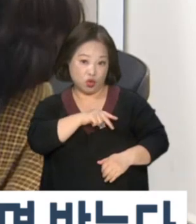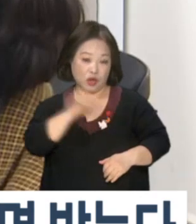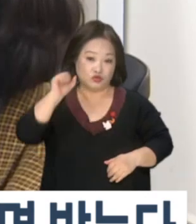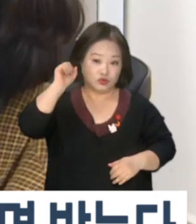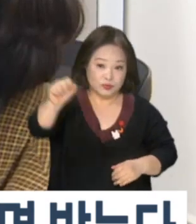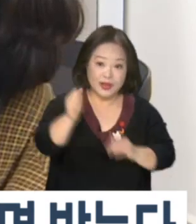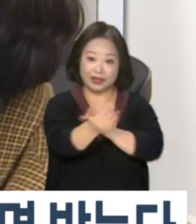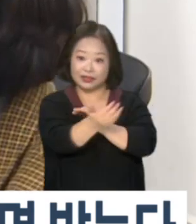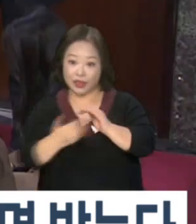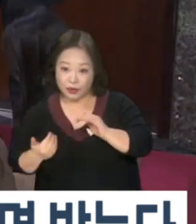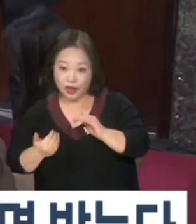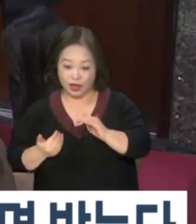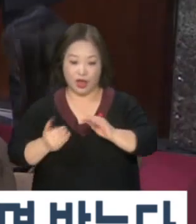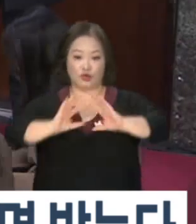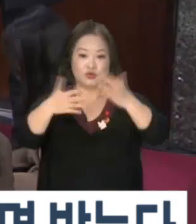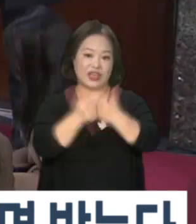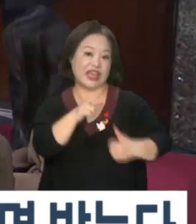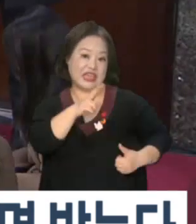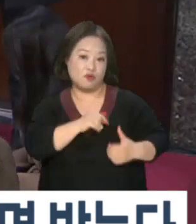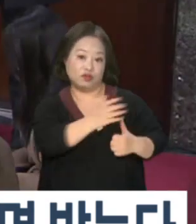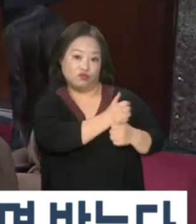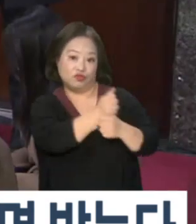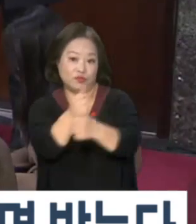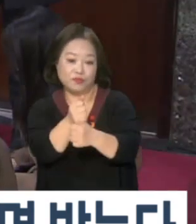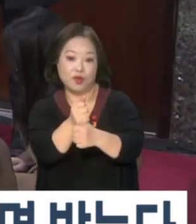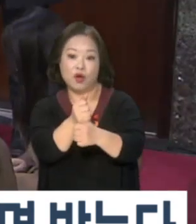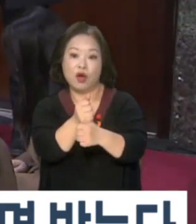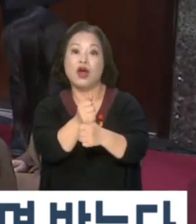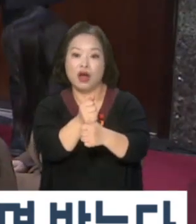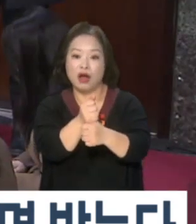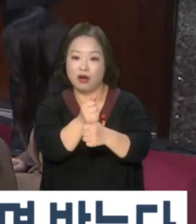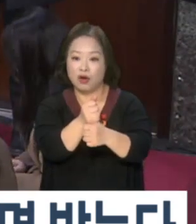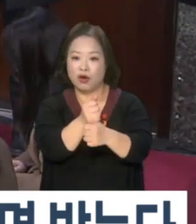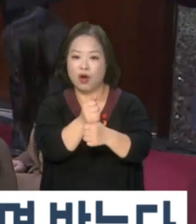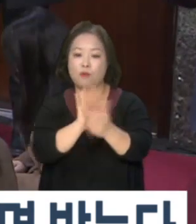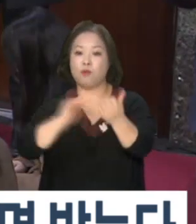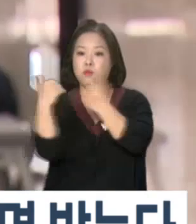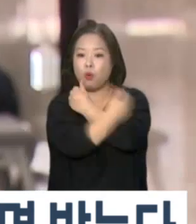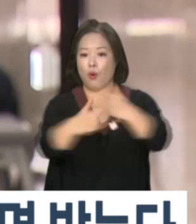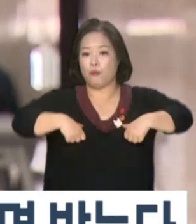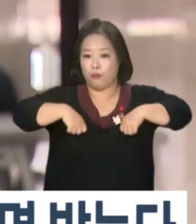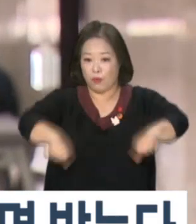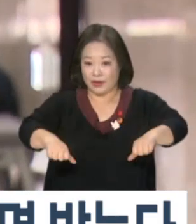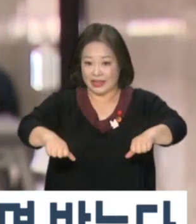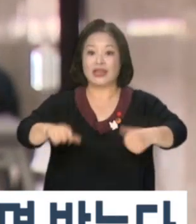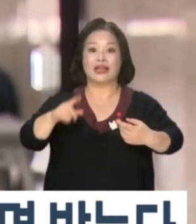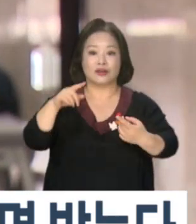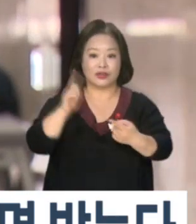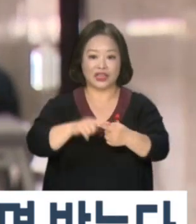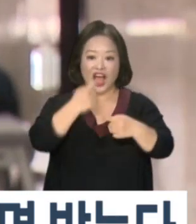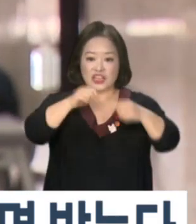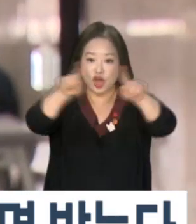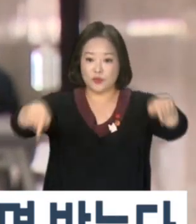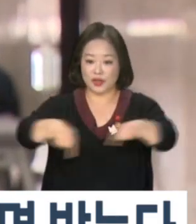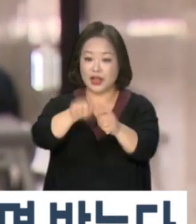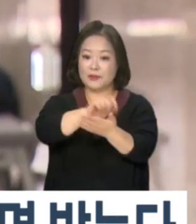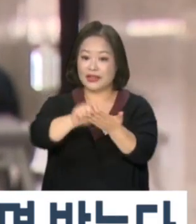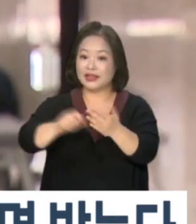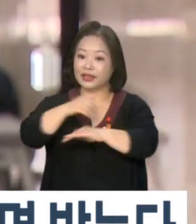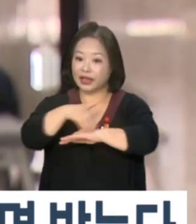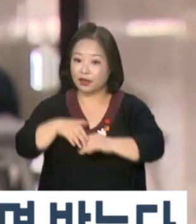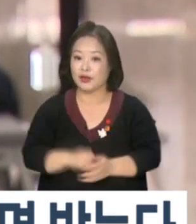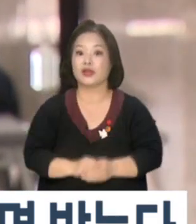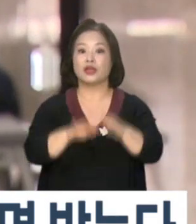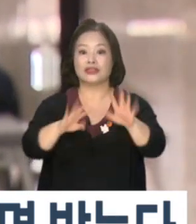혁신위원회는 불체포특권 전면 포기 당원 당규 명문화를 지도부의 공식이었습니다 배 의원은